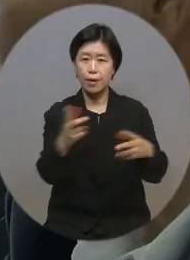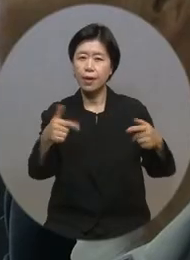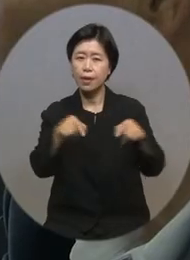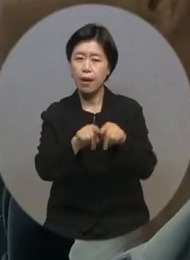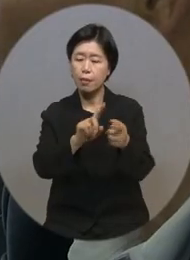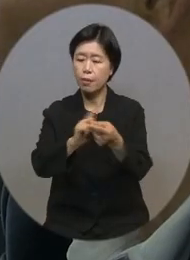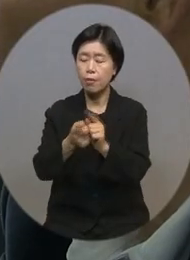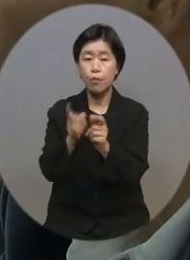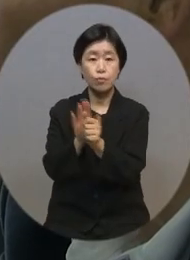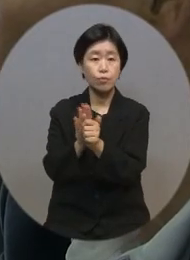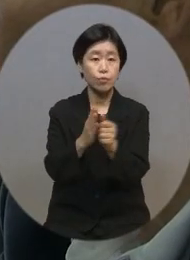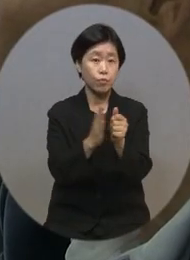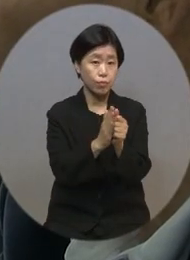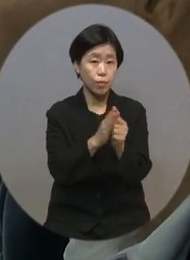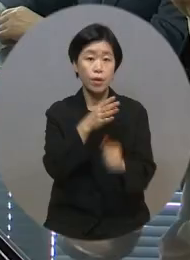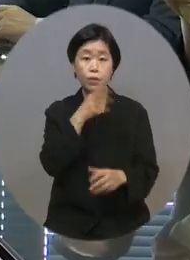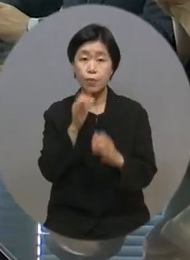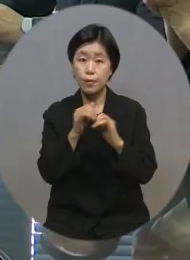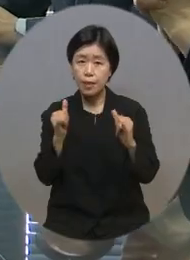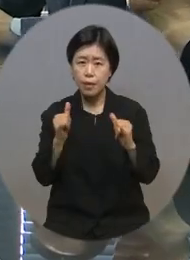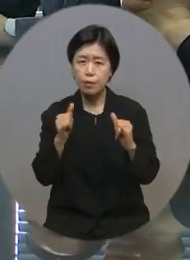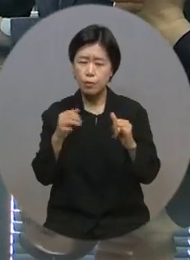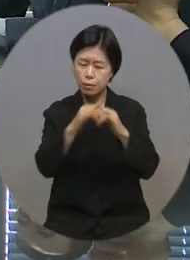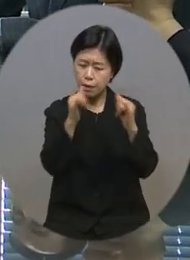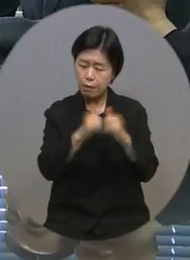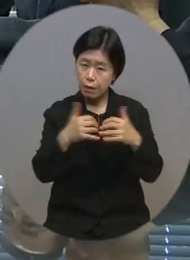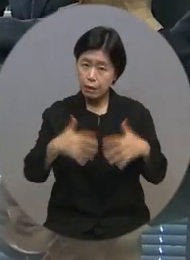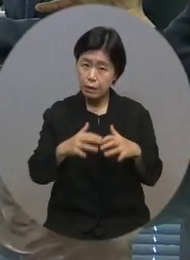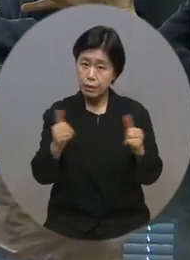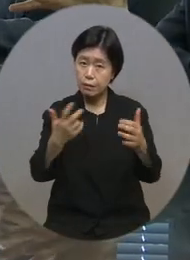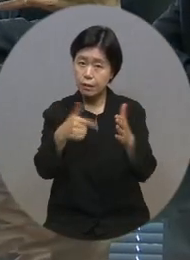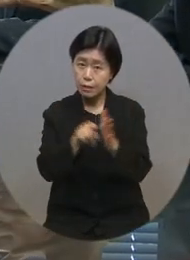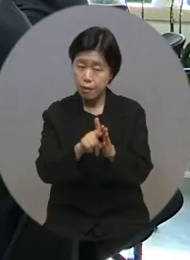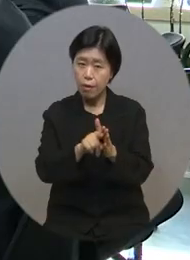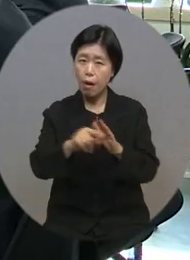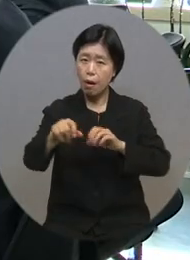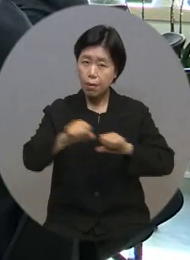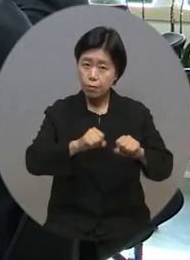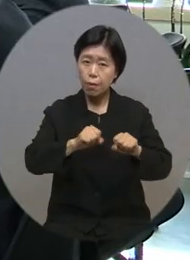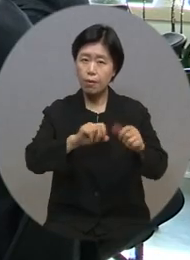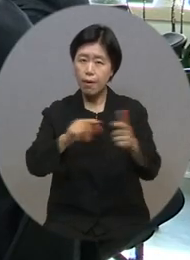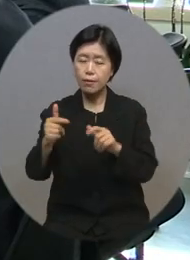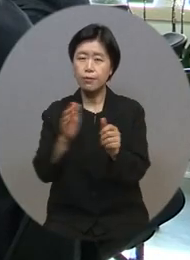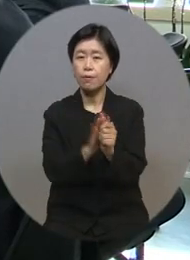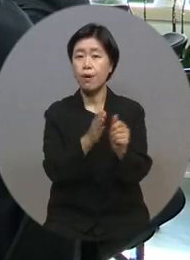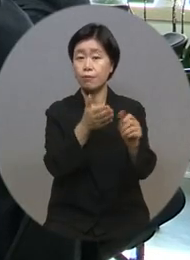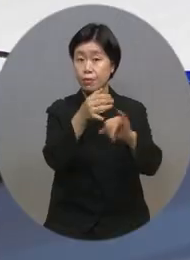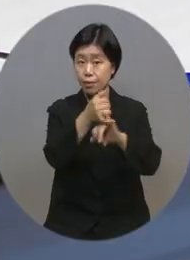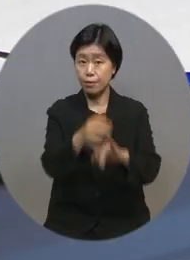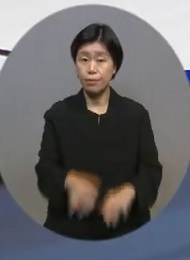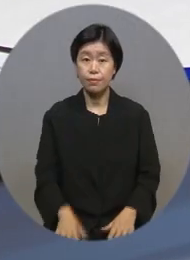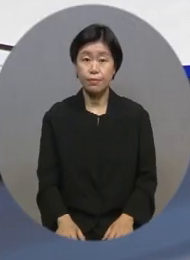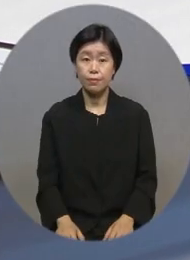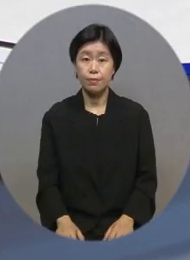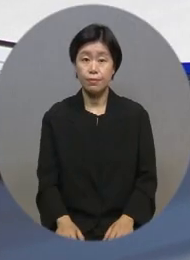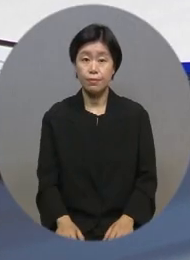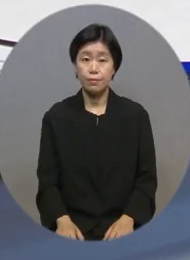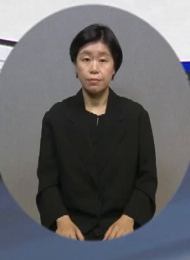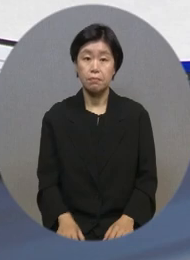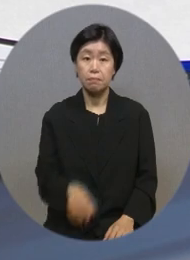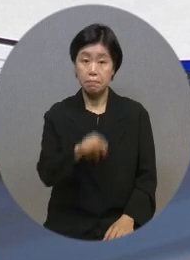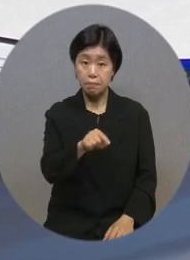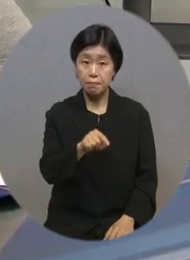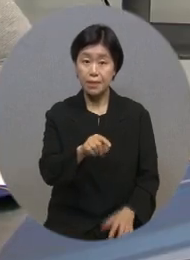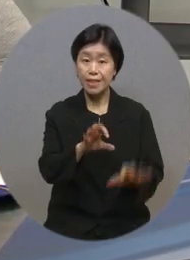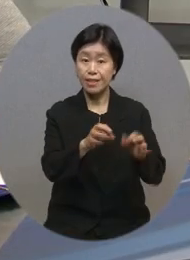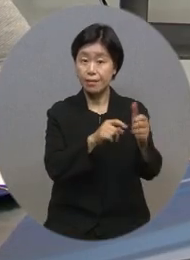장애인과 노인 소회 계층 등 사회적 약자들을 위한 활동과 행사 참여에 있어 적극 협력하기로 했습니다 복지 TV 전원 방송